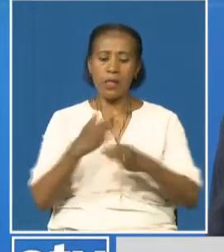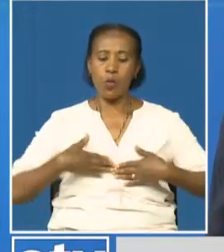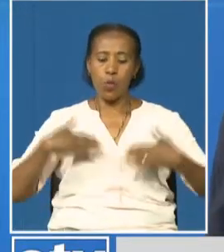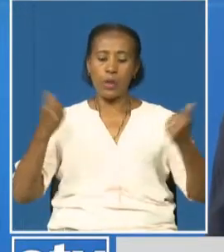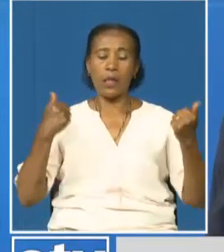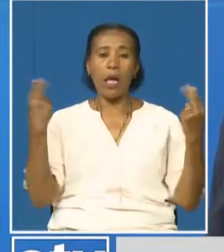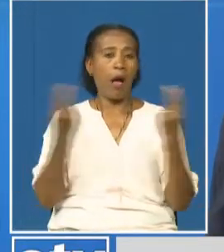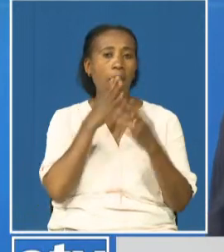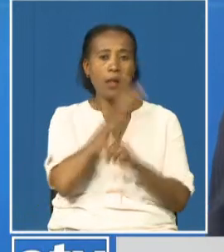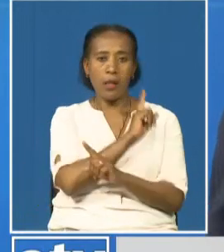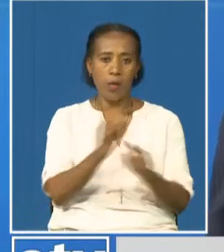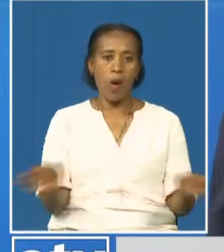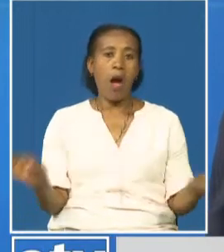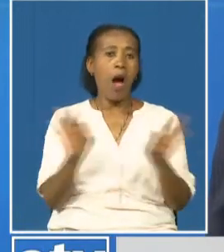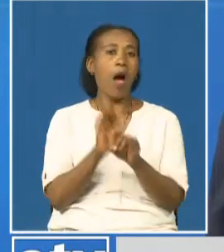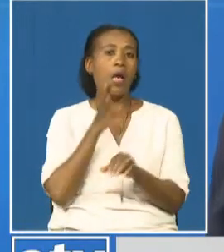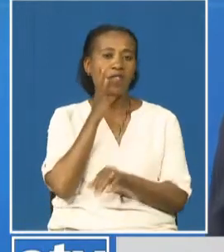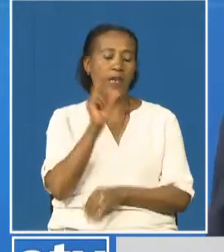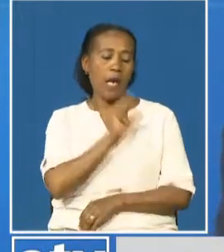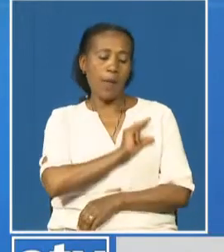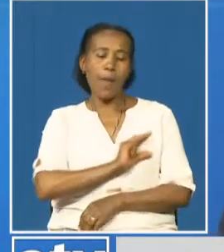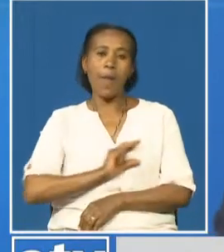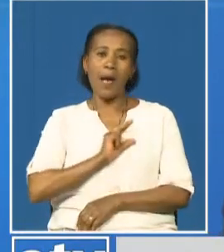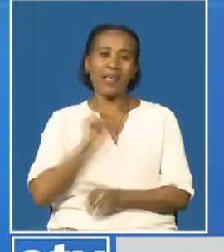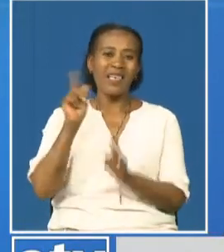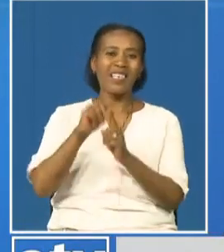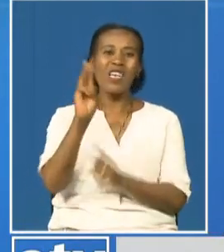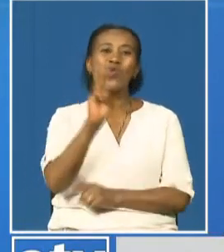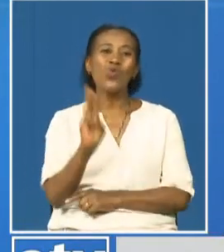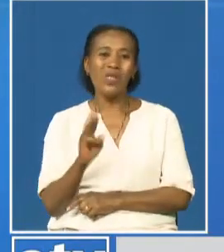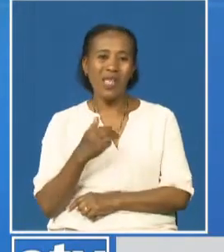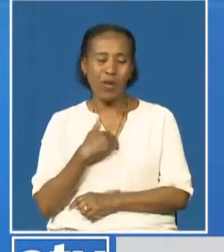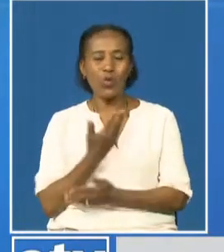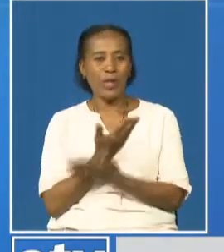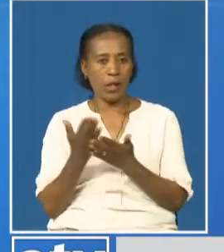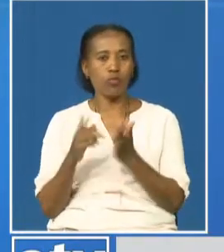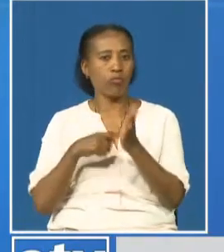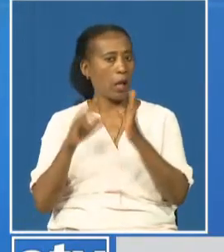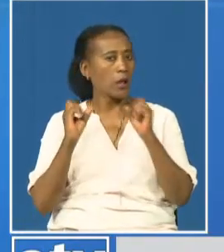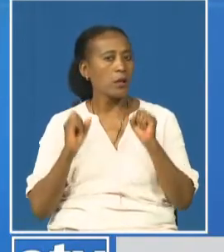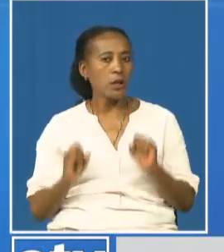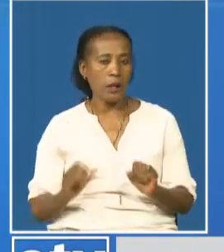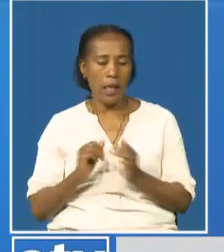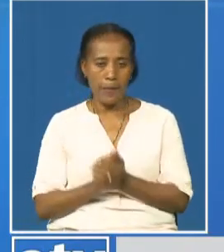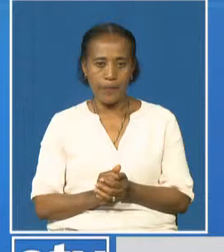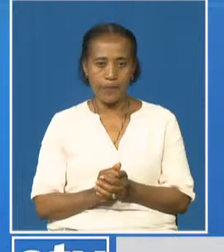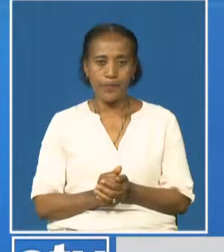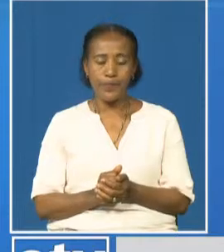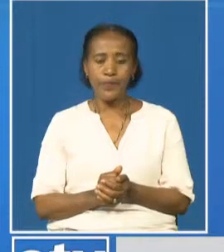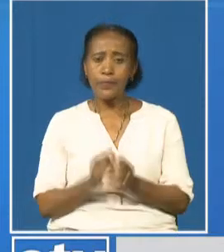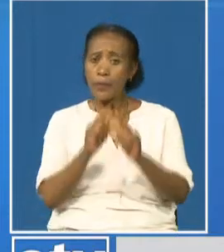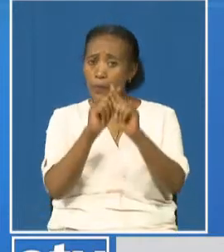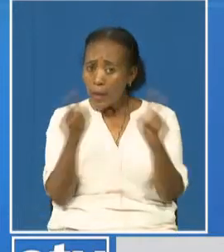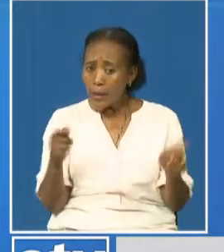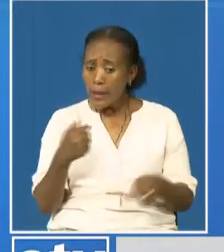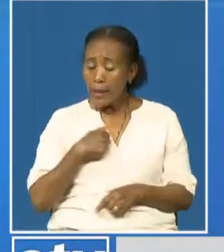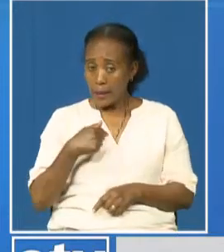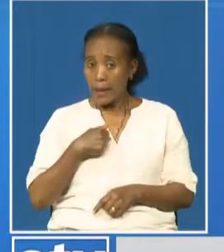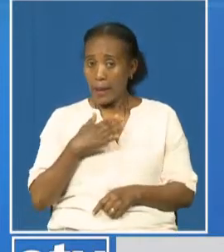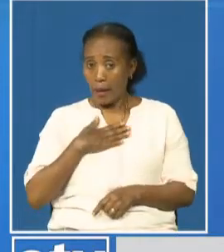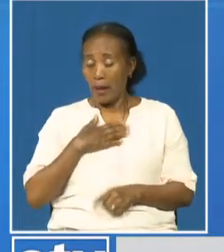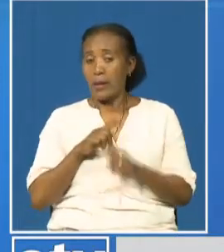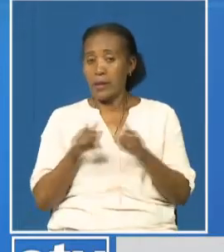ወጣቶች ካልተጠቀሙበት ላላስፈላጊ ባህሪ እንደ ሱስ ላሉ ነገሮች ሊያጋልጥ ይችላል። በተለይ እኔ